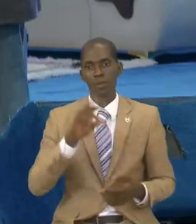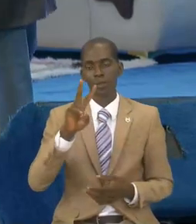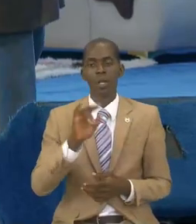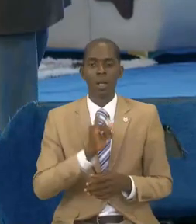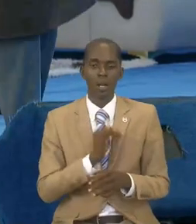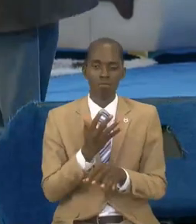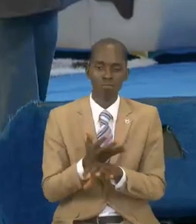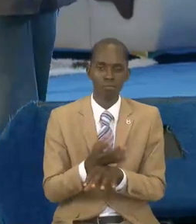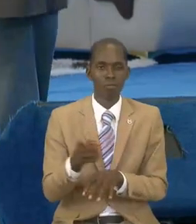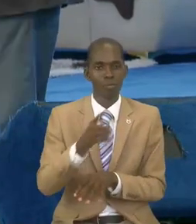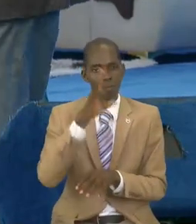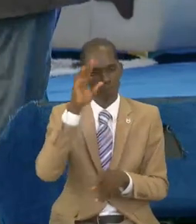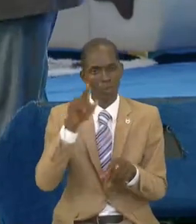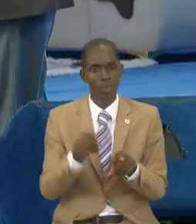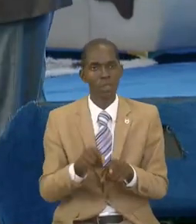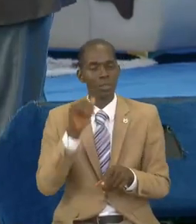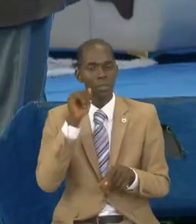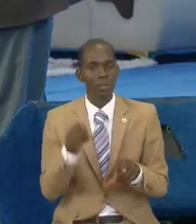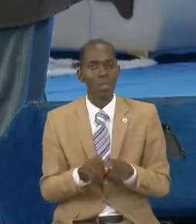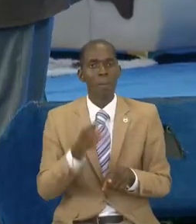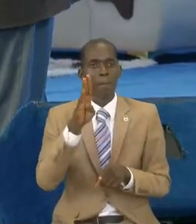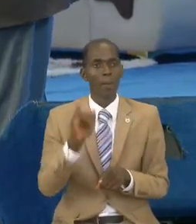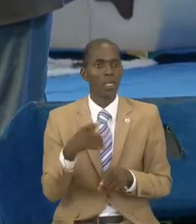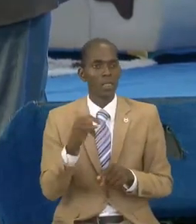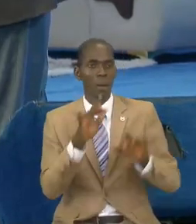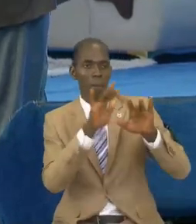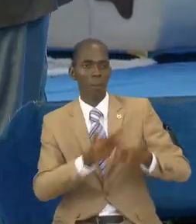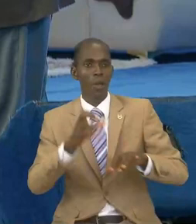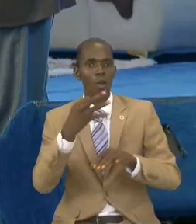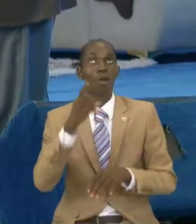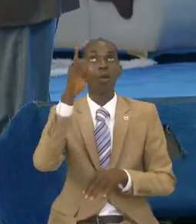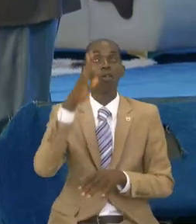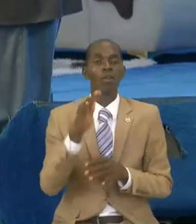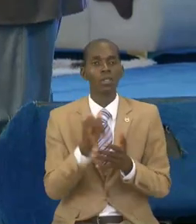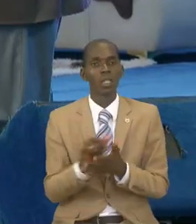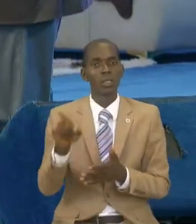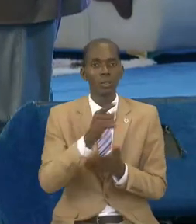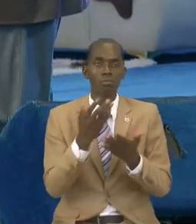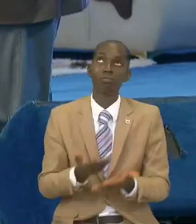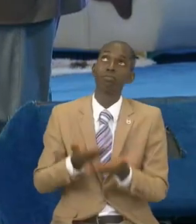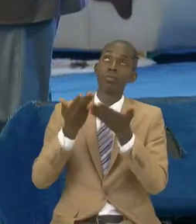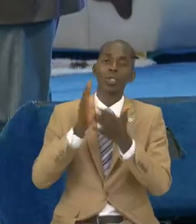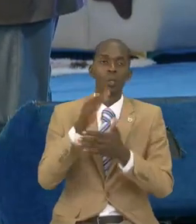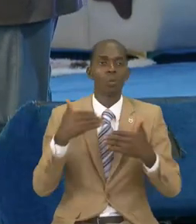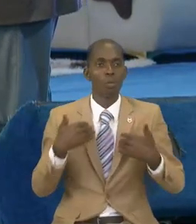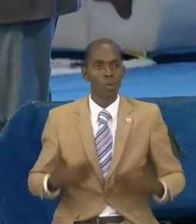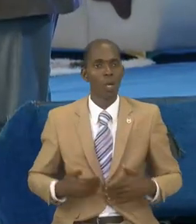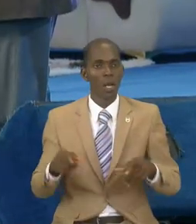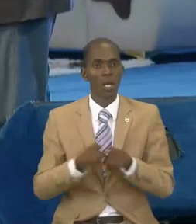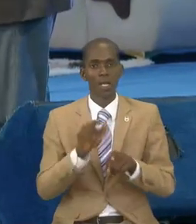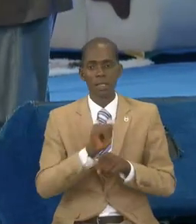vous exhorte donc, frères, par les compassions de Dieu, à offrir vos corps comme un sacrifice vivant,